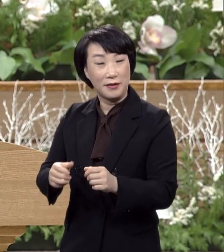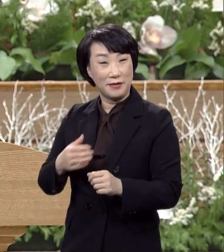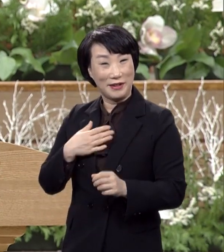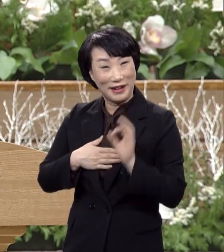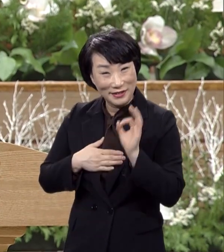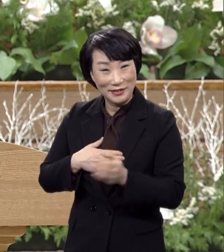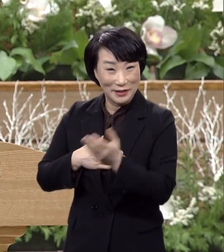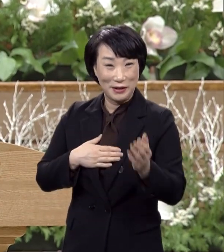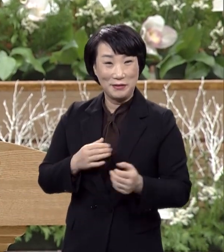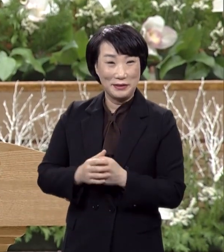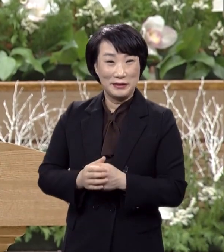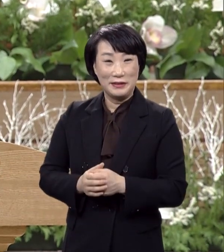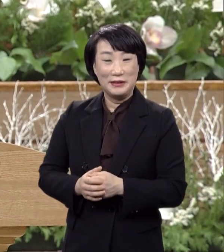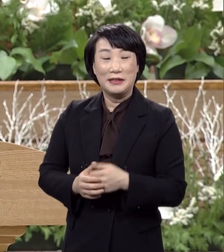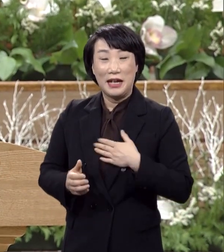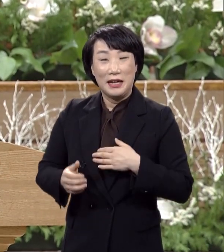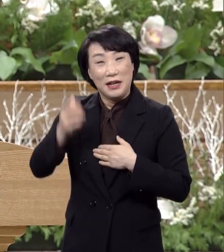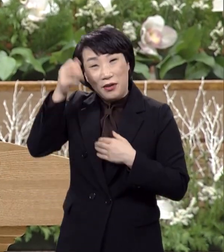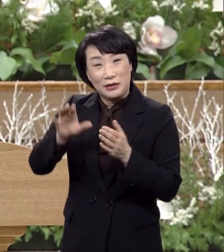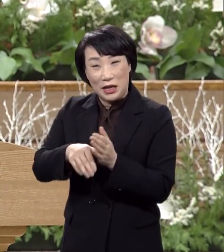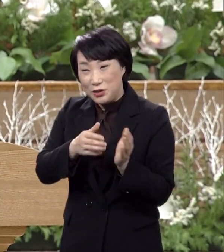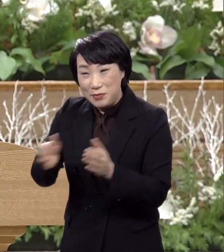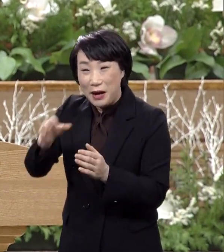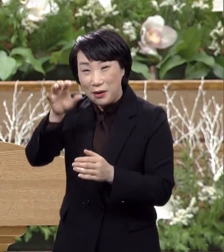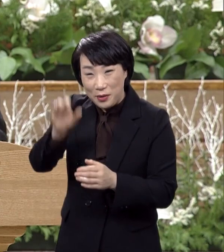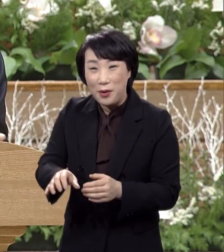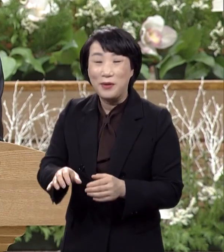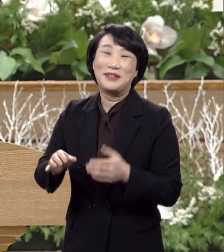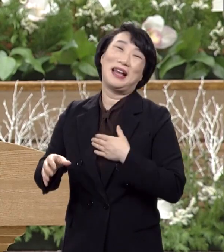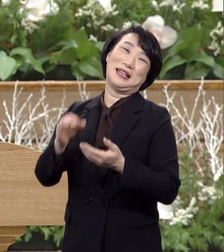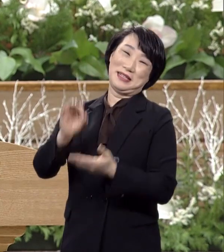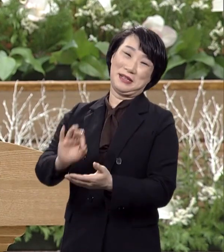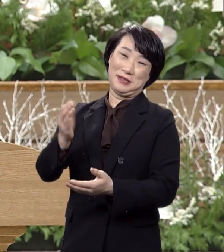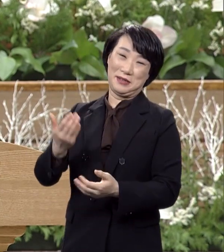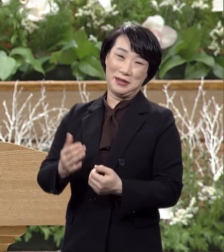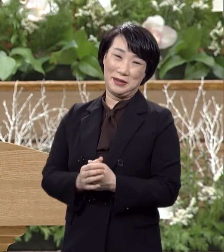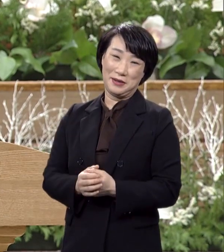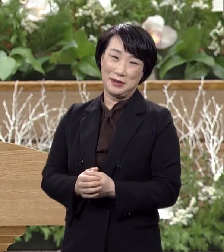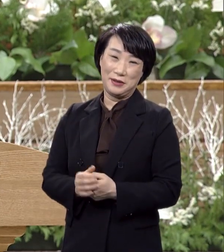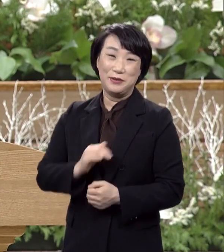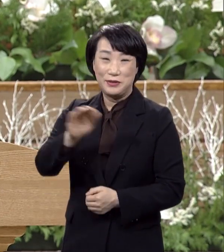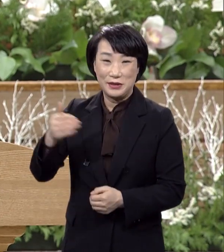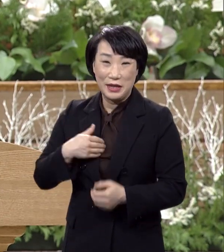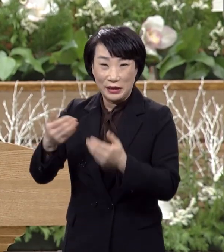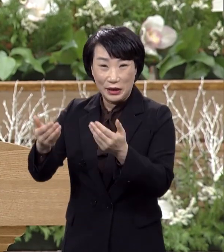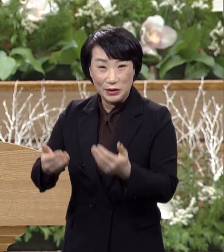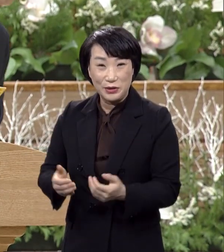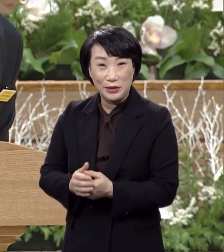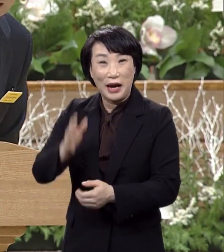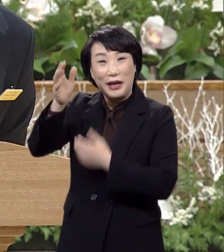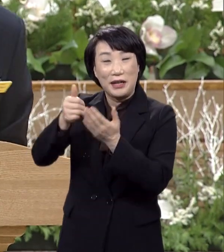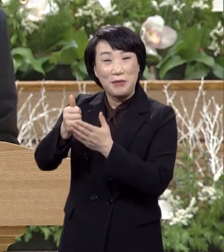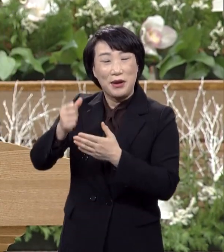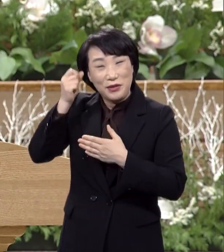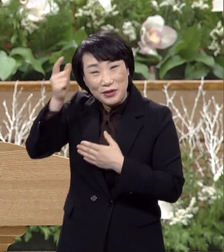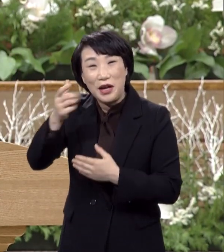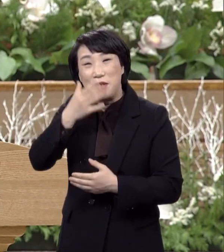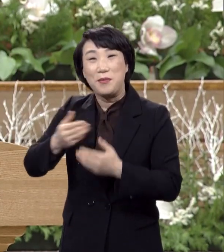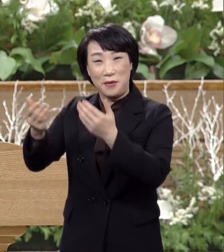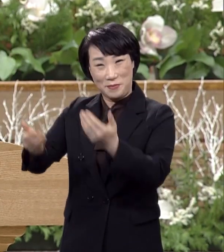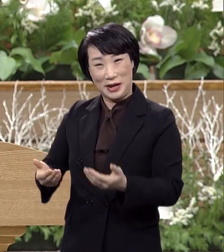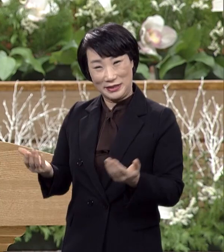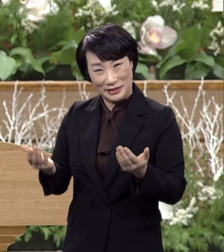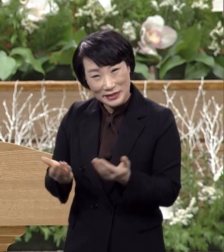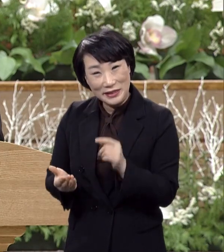기회요, 장소요, 미천이요, 우리에게 준 하나님의 위대한 축복이라